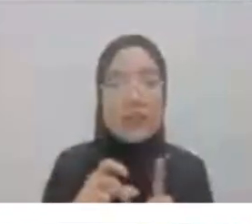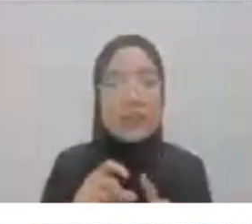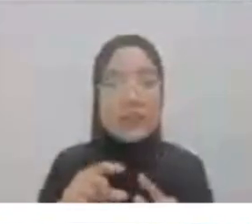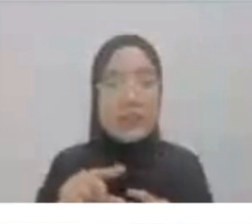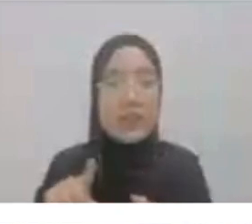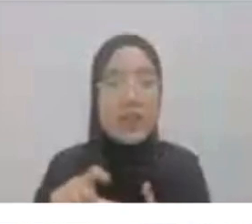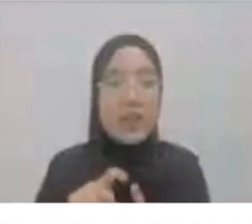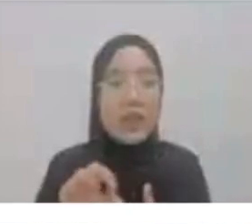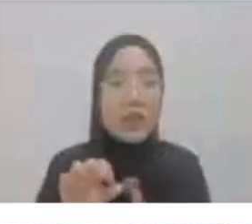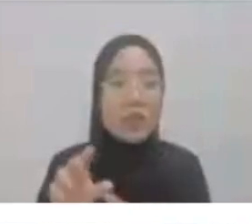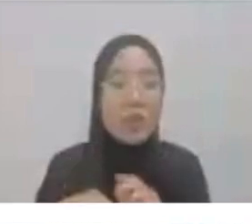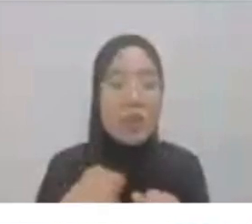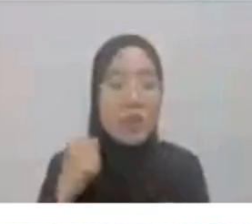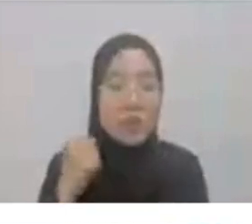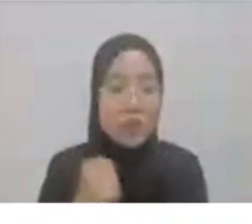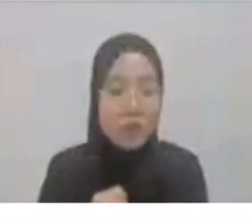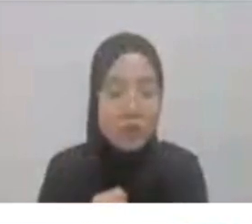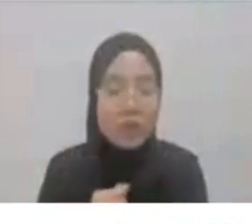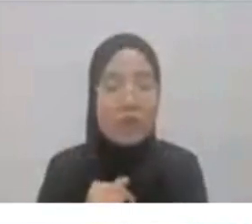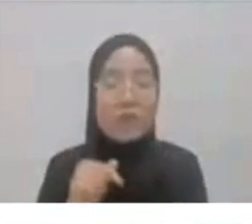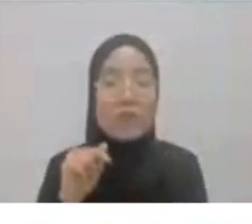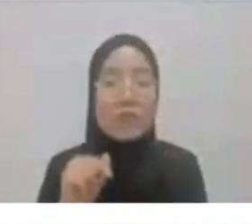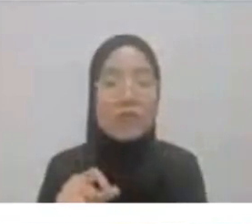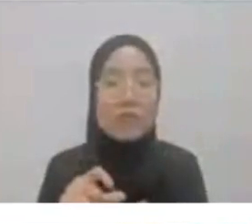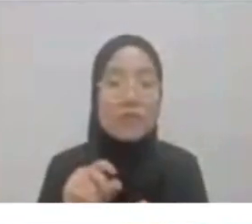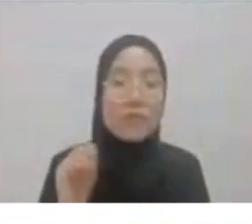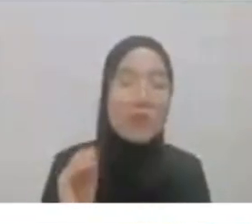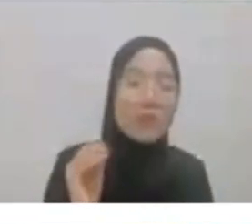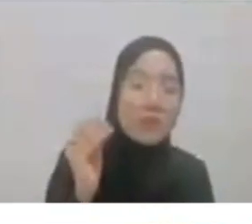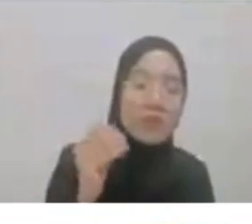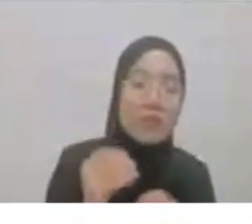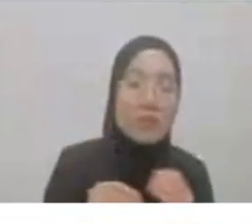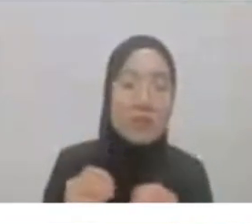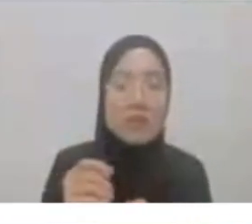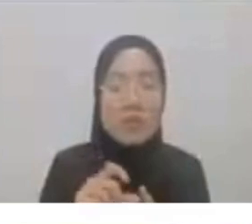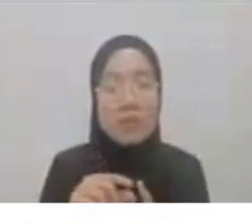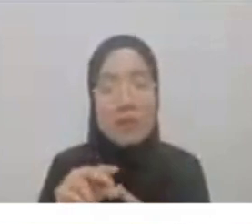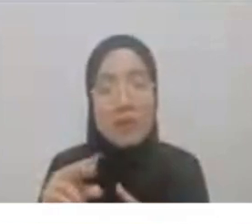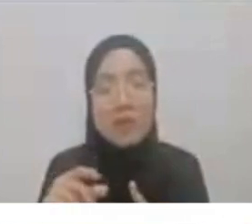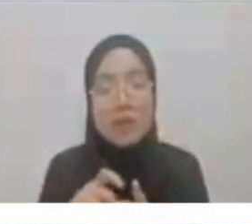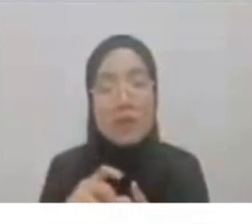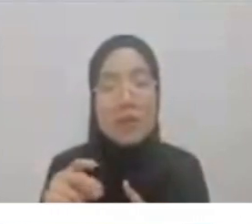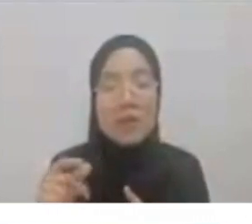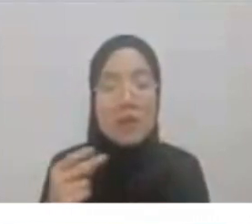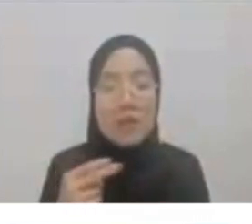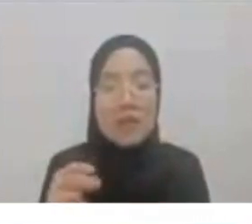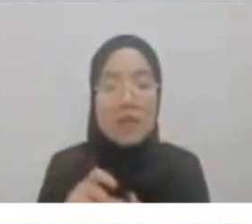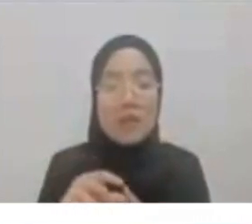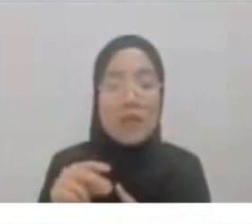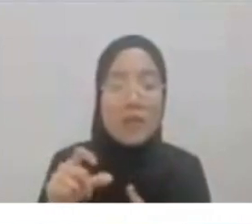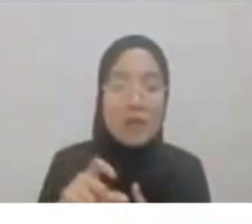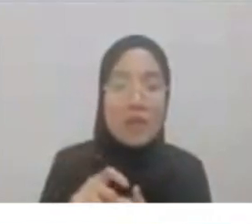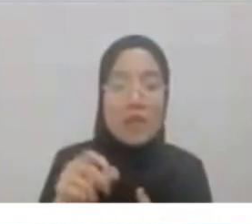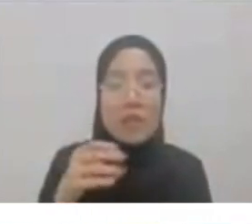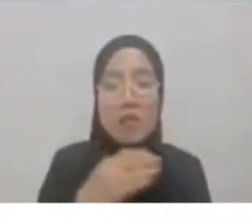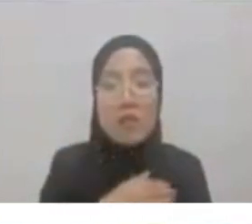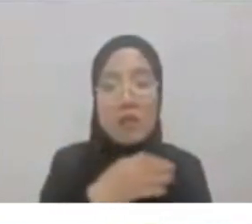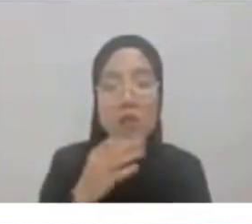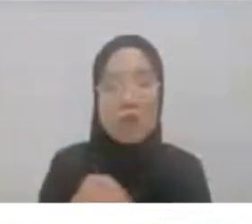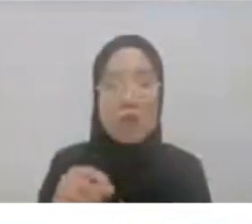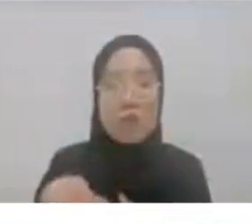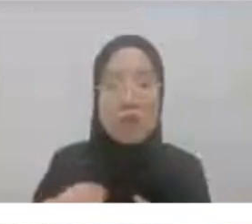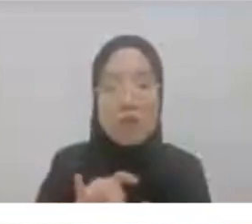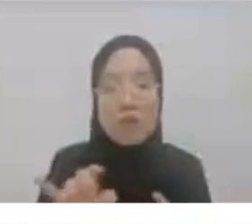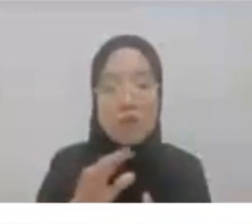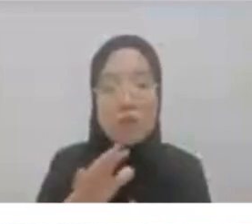Presiden DPR RI DPD RI DPRD provinsi DPRD kabupaten kota adalah 157 pemilih yang keseluruhnya merupakan pemilih